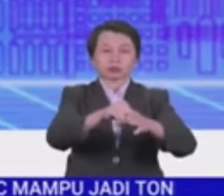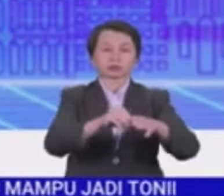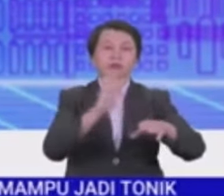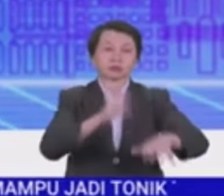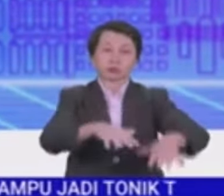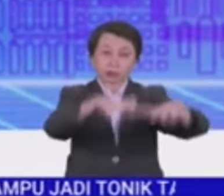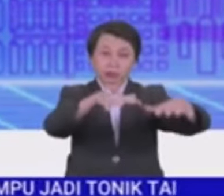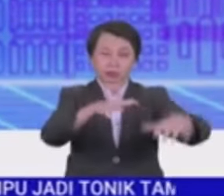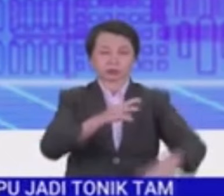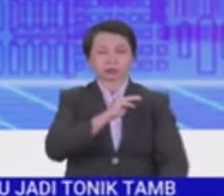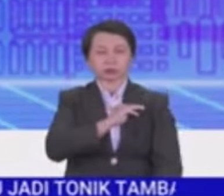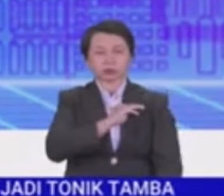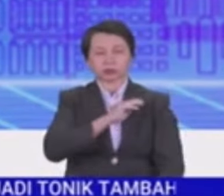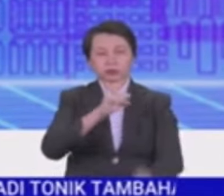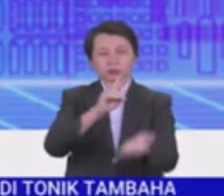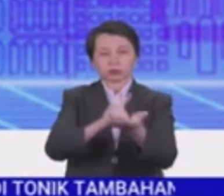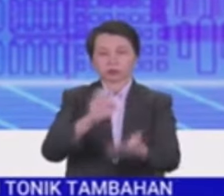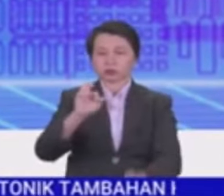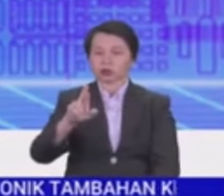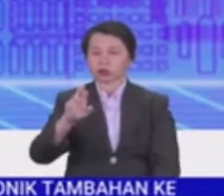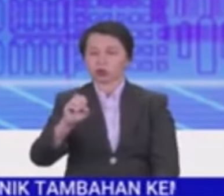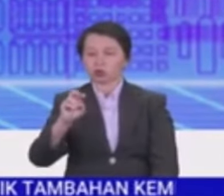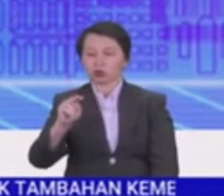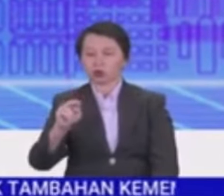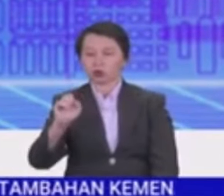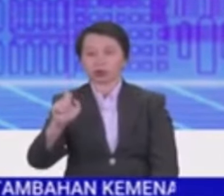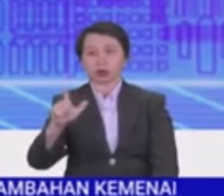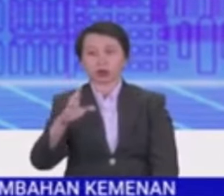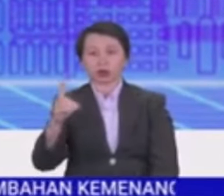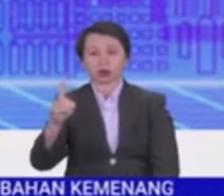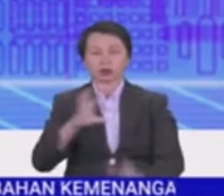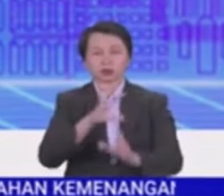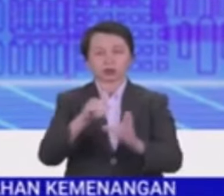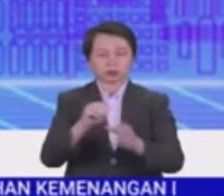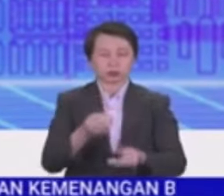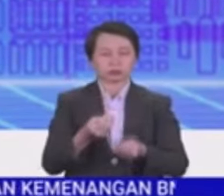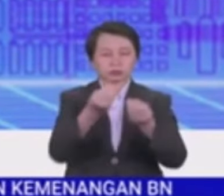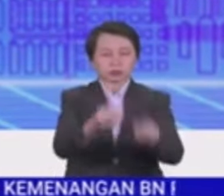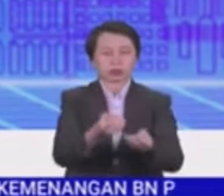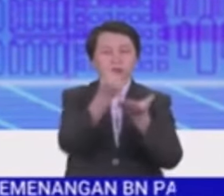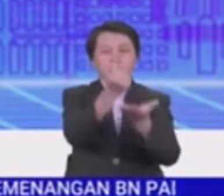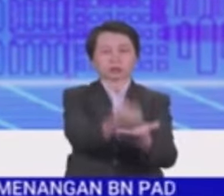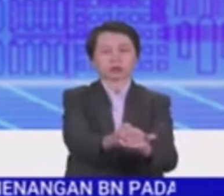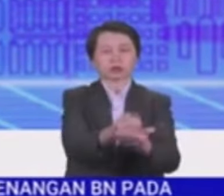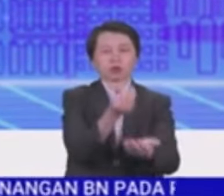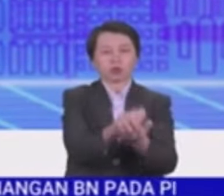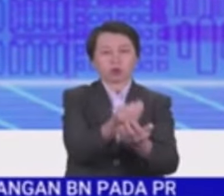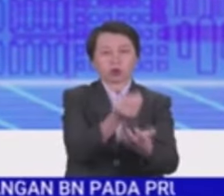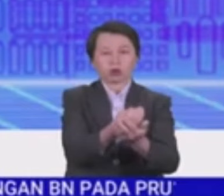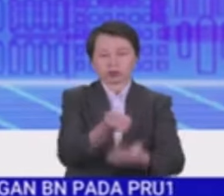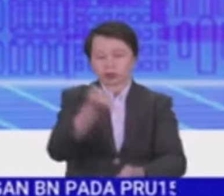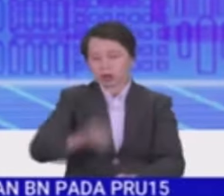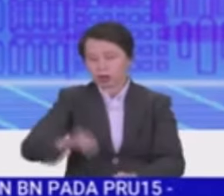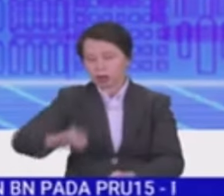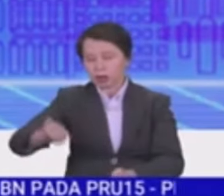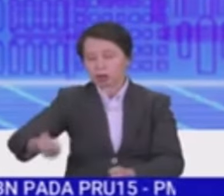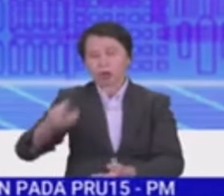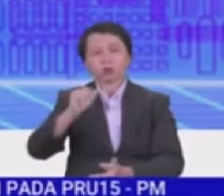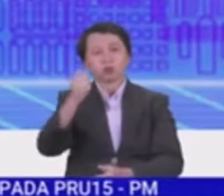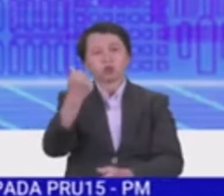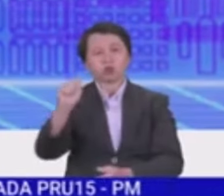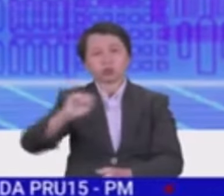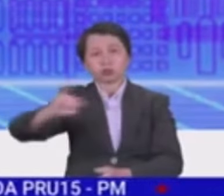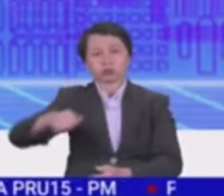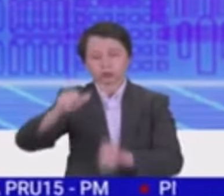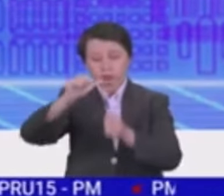banjir. Menterinya Datuk Seri Dr. Ronald Kiandi berkata ini termasuk menyalurkan bantuan tunai dan peralatan puluhan juta